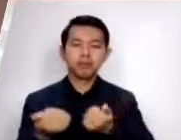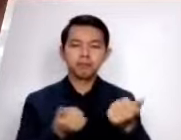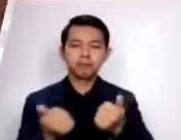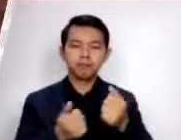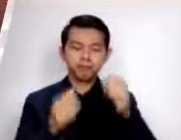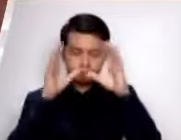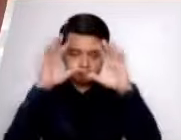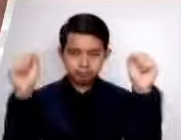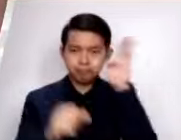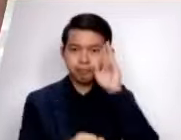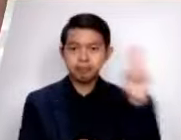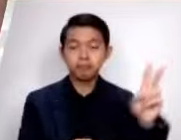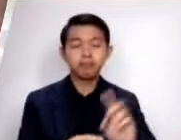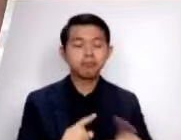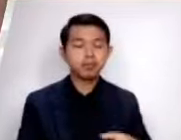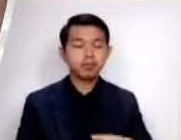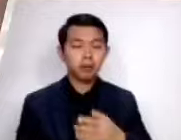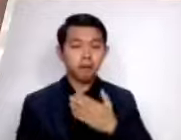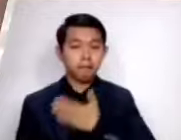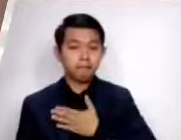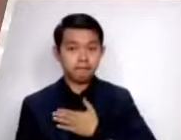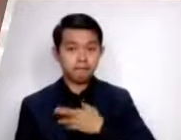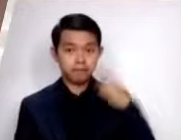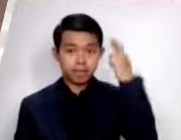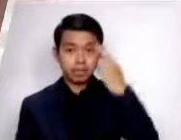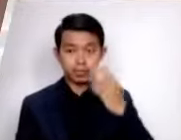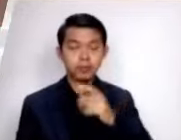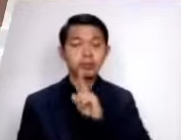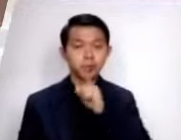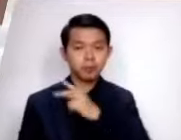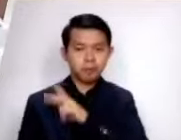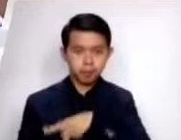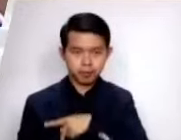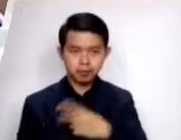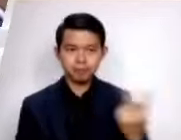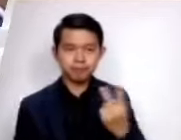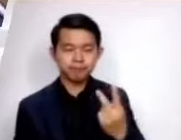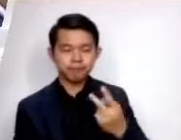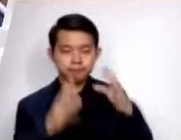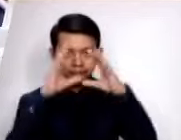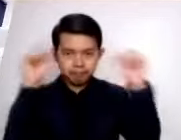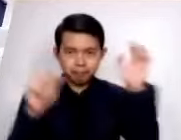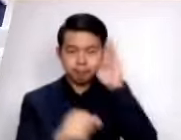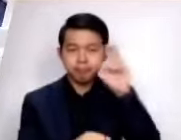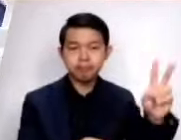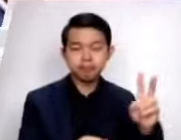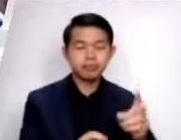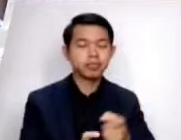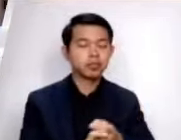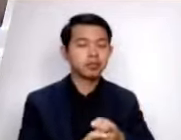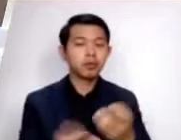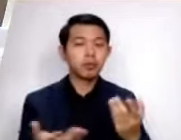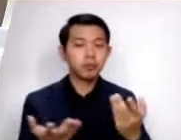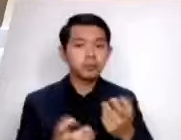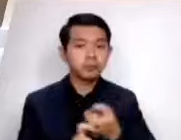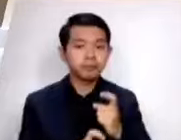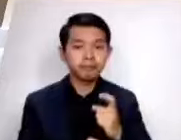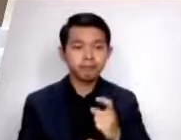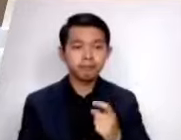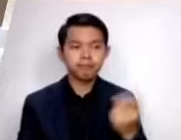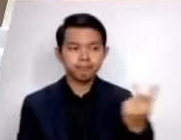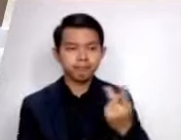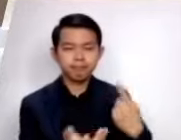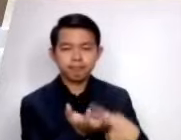Merong personal sa aming dalawa ni President Marcos, which stems from yung napag-usapan namin bago